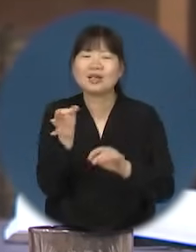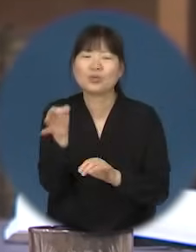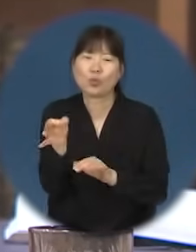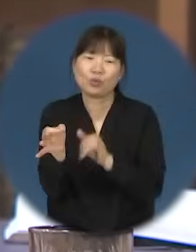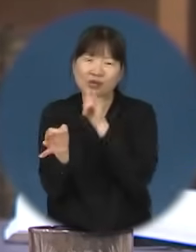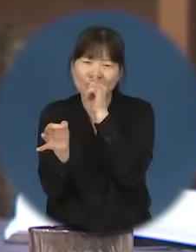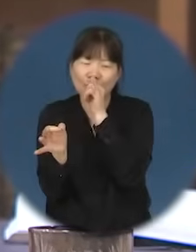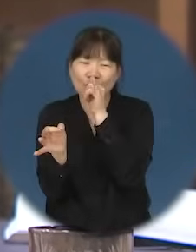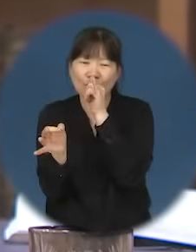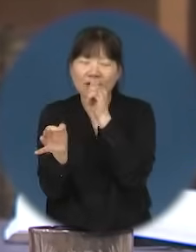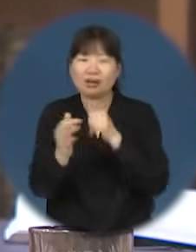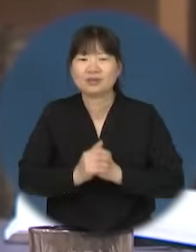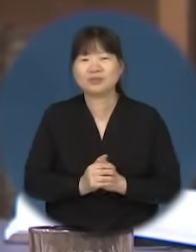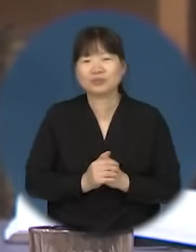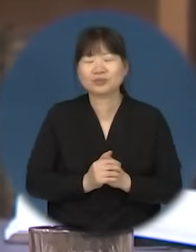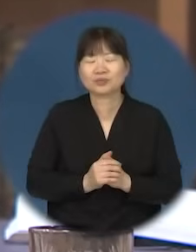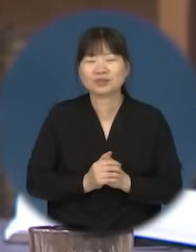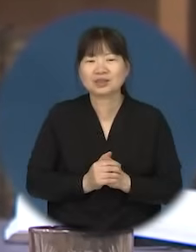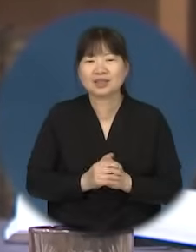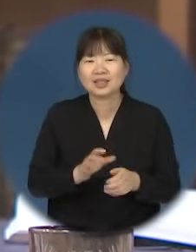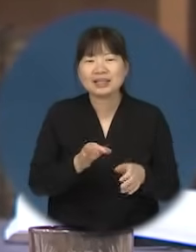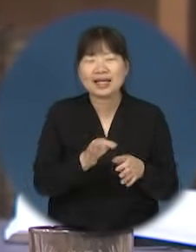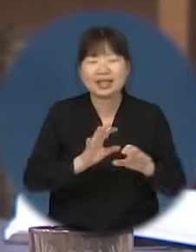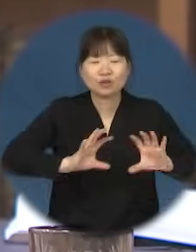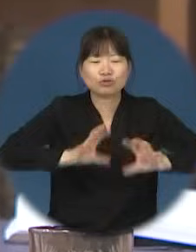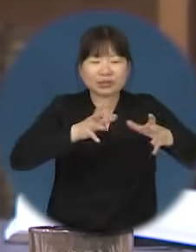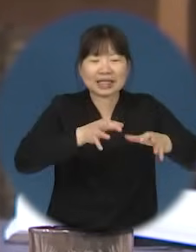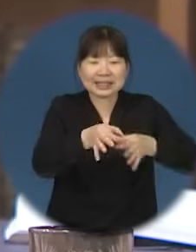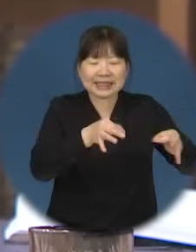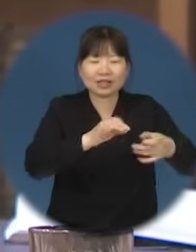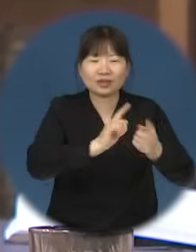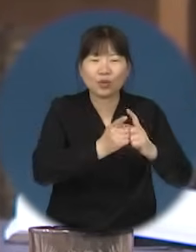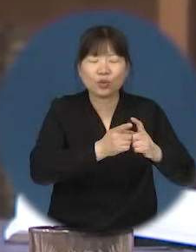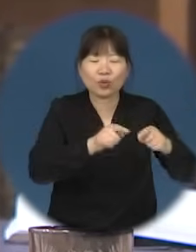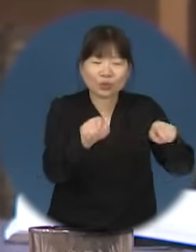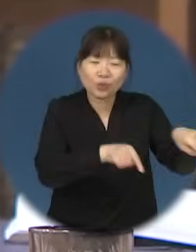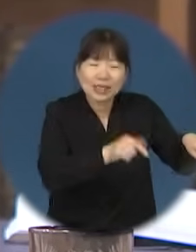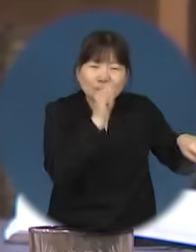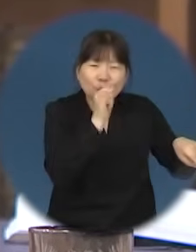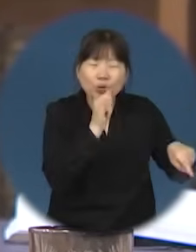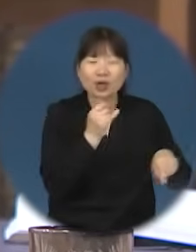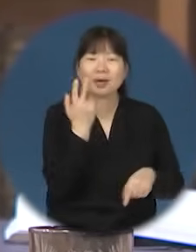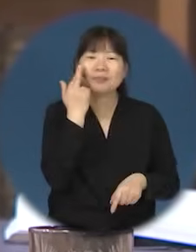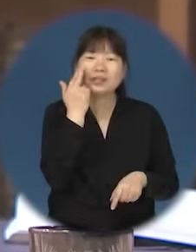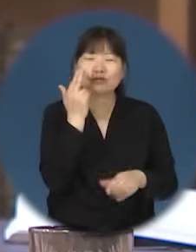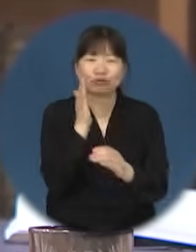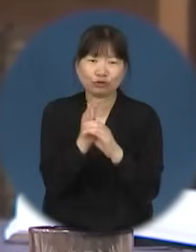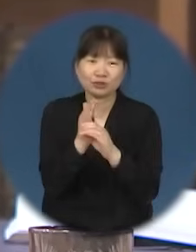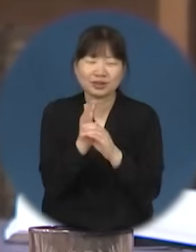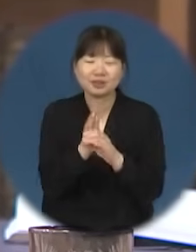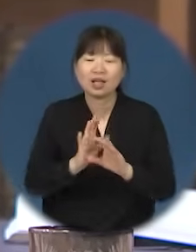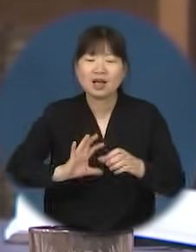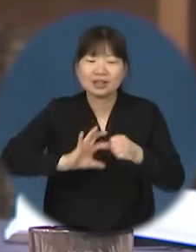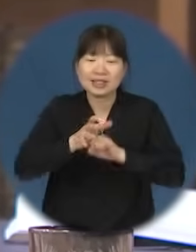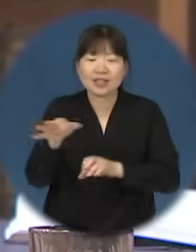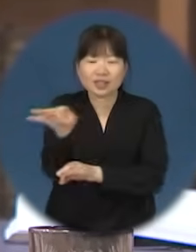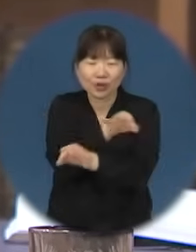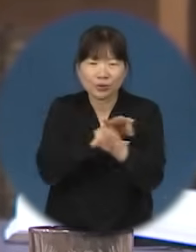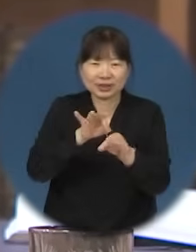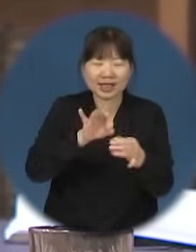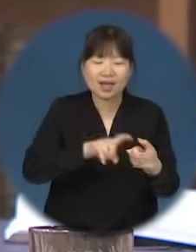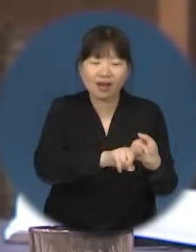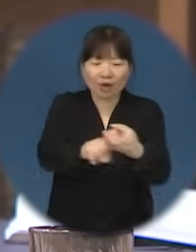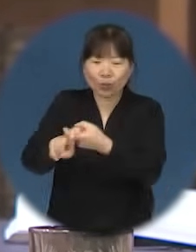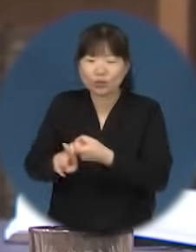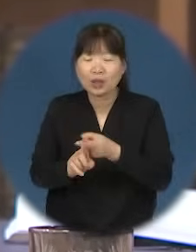예. 그게 이제 외환시장에서 서로 거래가 되고, 예. 그 이제 기축통화인 미국이 이제 중심이 돼서 예. 세계 경제가 굴러가고 막 이랬던 예. 거